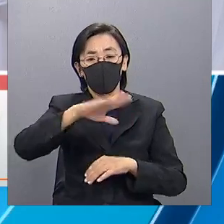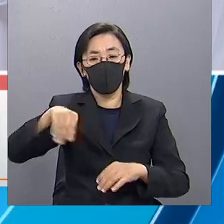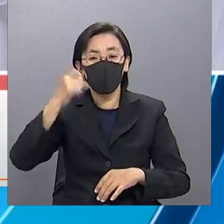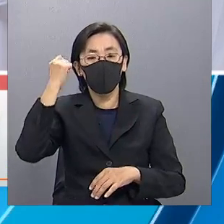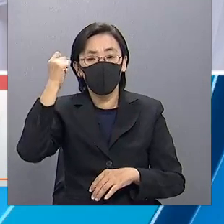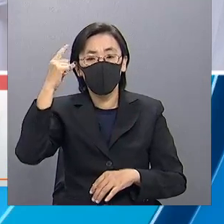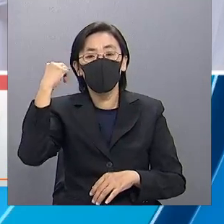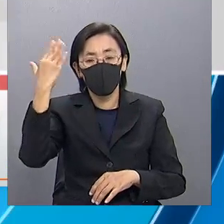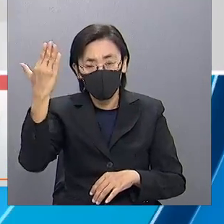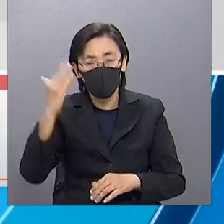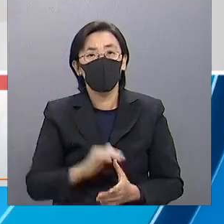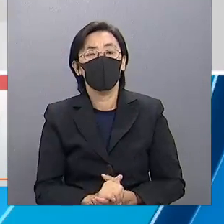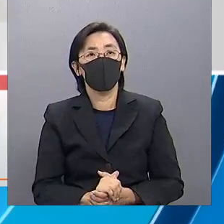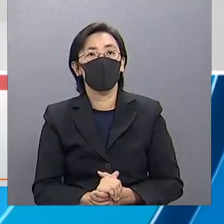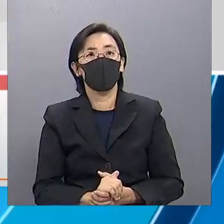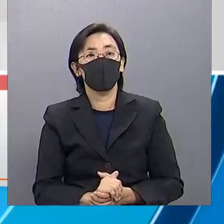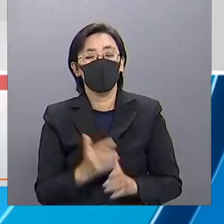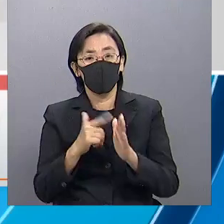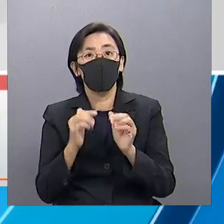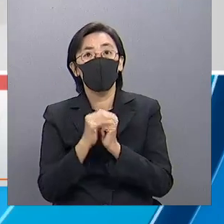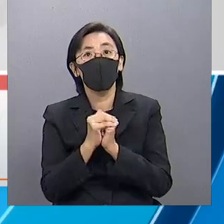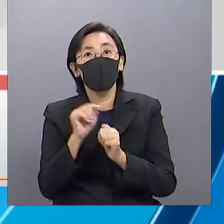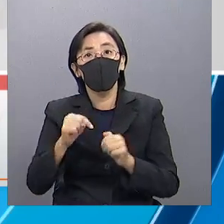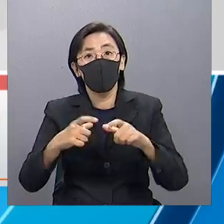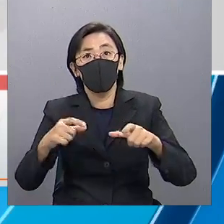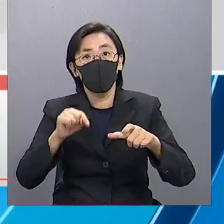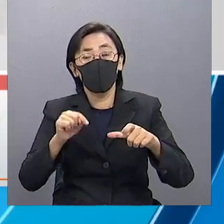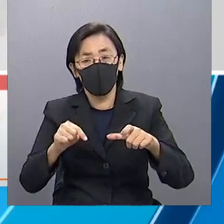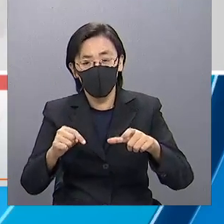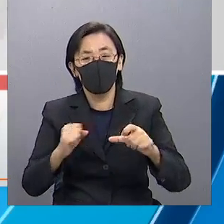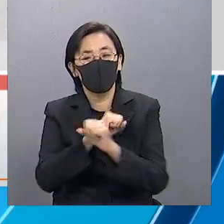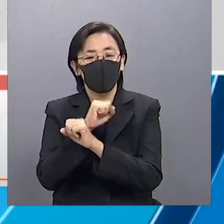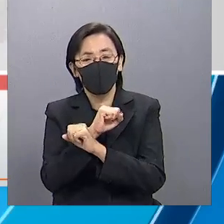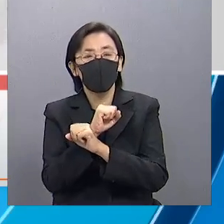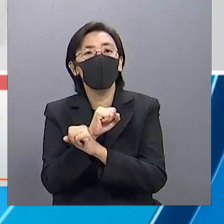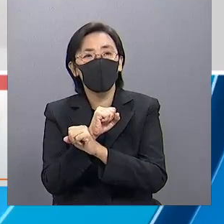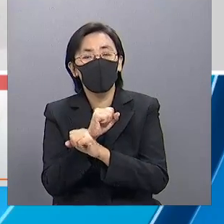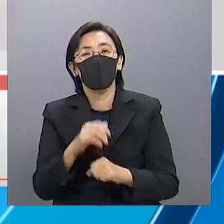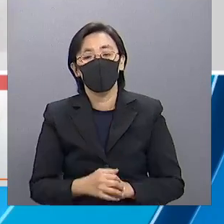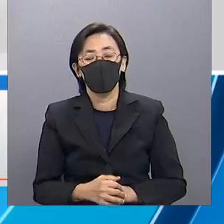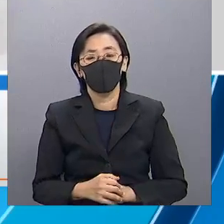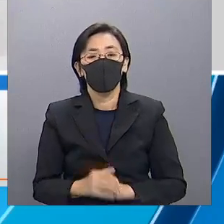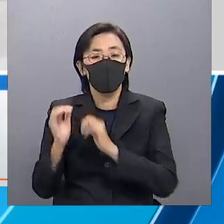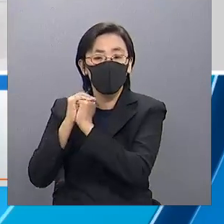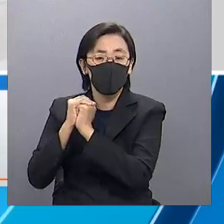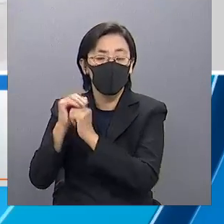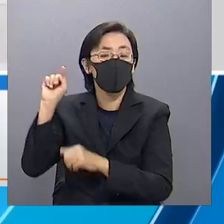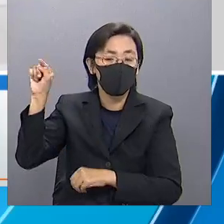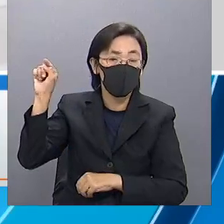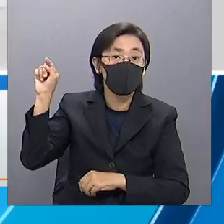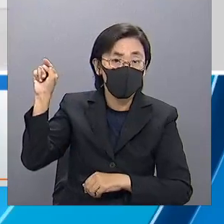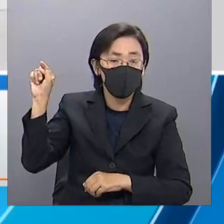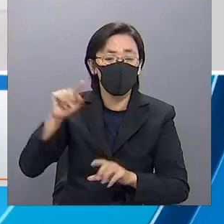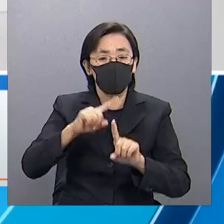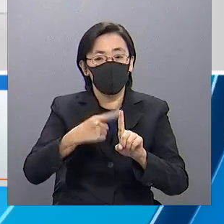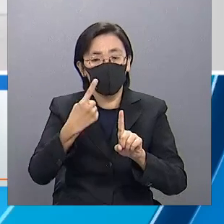เพื่อนก็คือตำหับนี้ไม่ถามาลที่จะเป็ตวยอ้ป้กันแต่ว่าในปเทศจินเองก็ในเดือนบกลาตรง